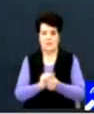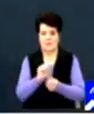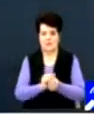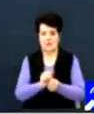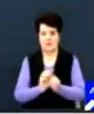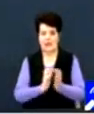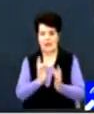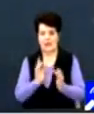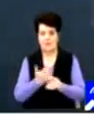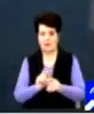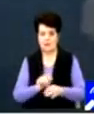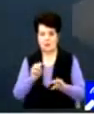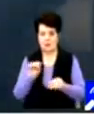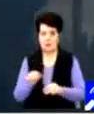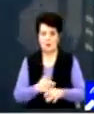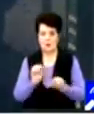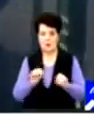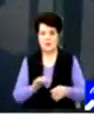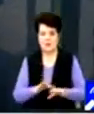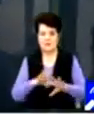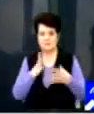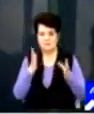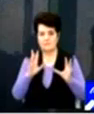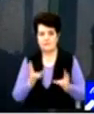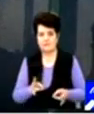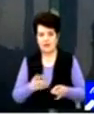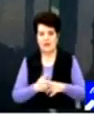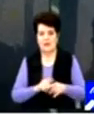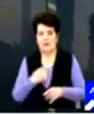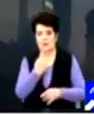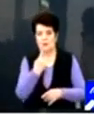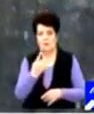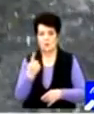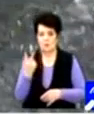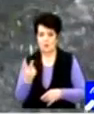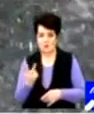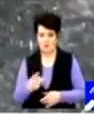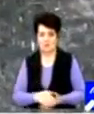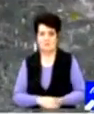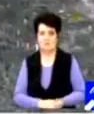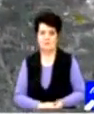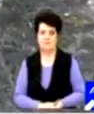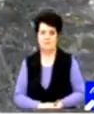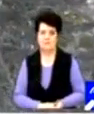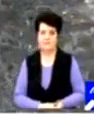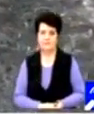Cei aflați în situații de risc pot apela Serviciul Unic de Urgență 112.